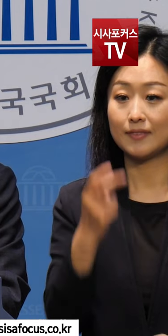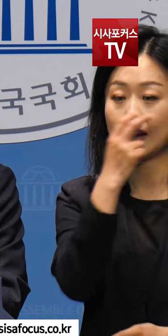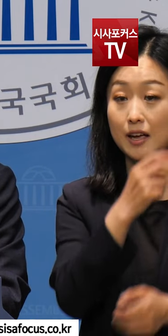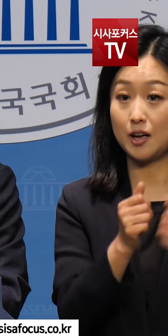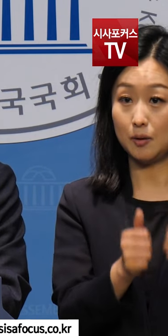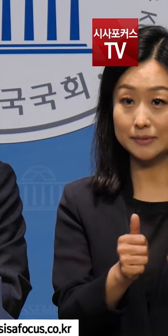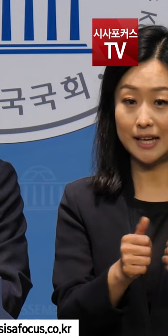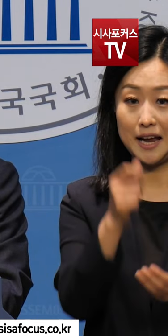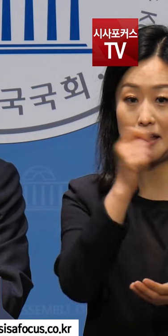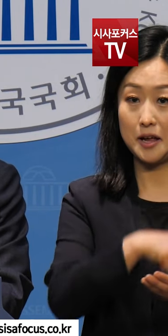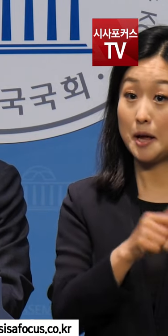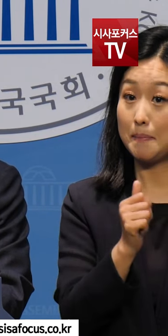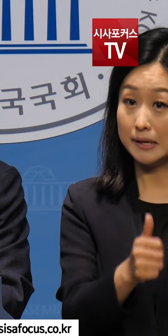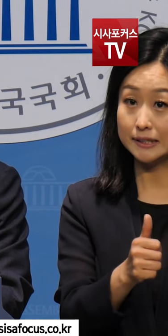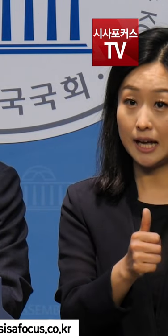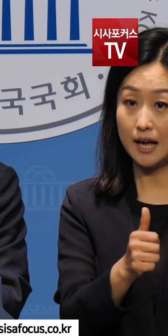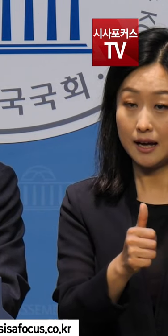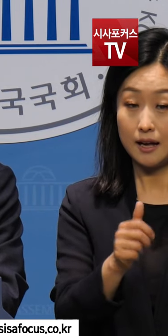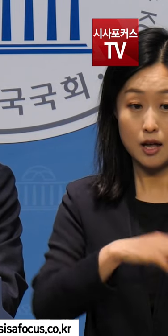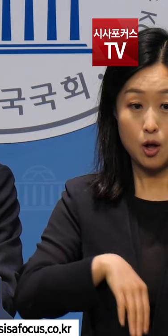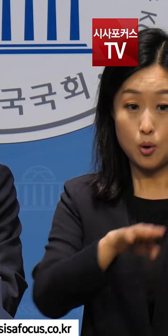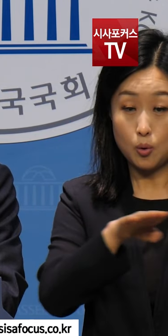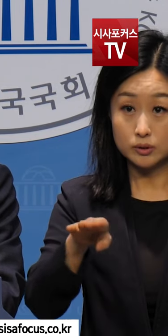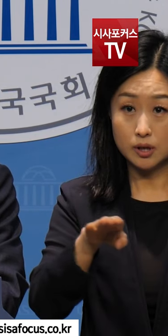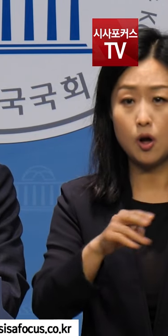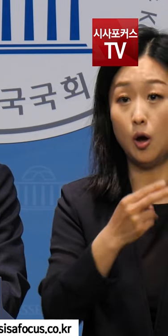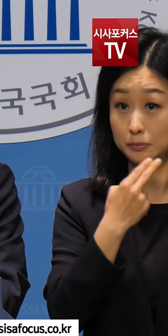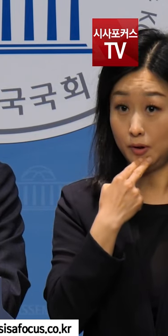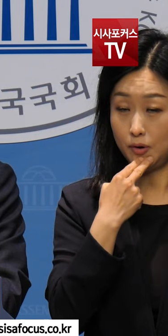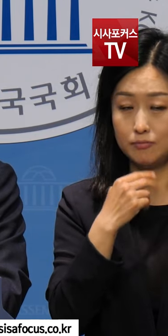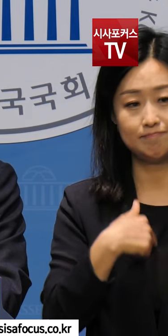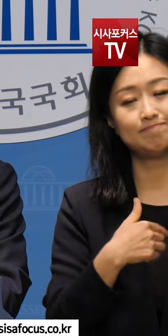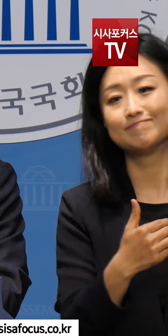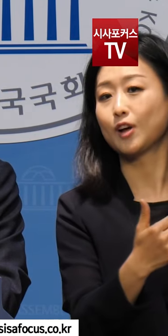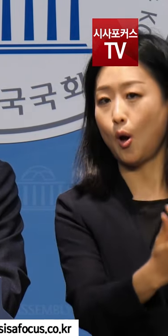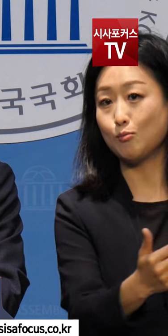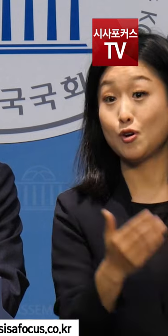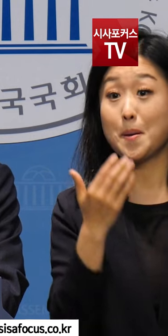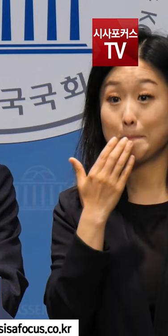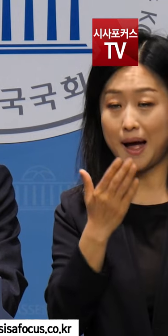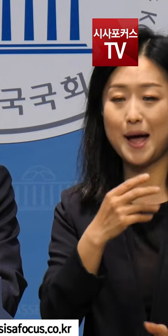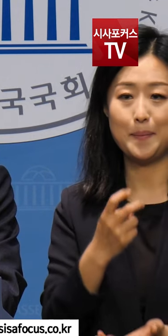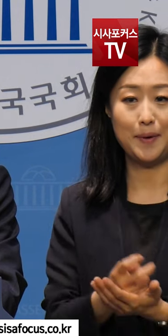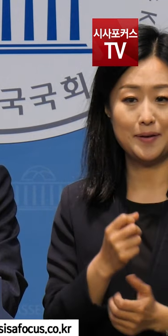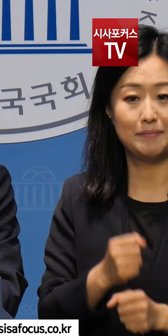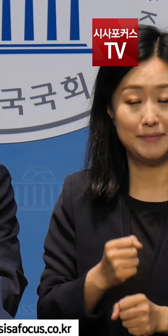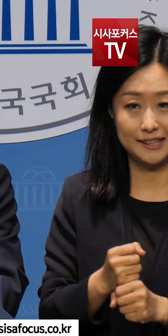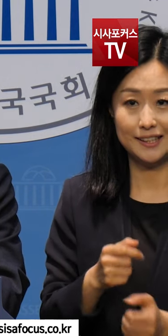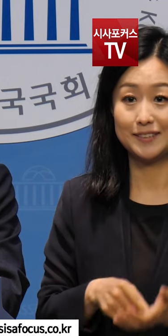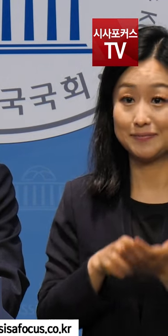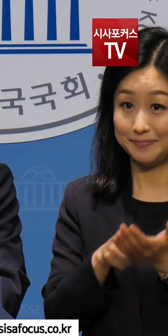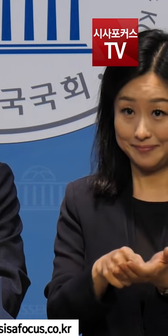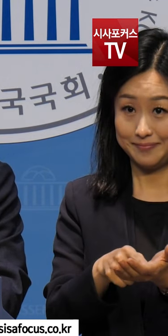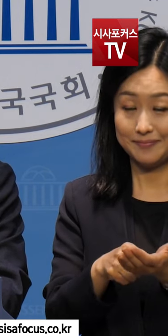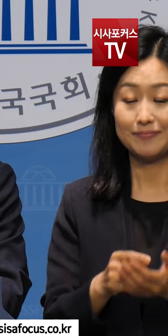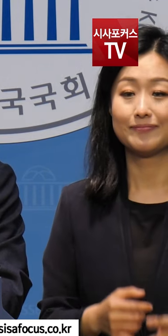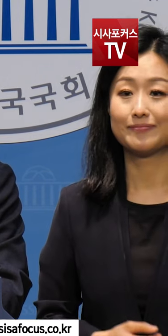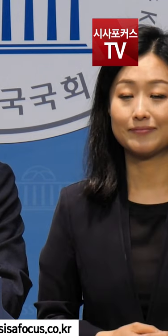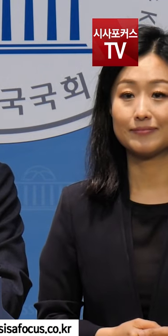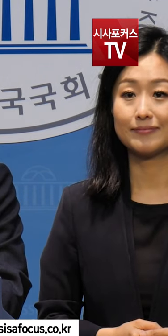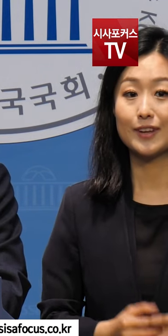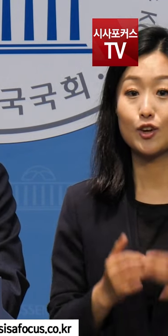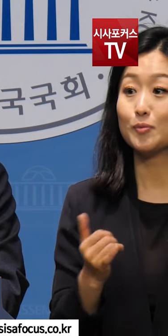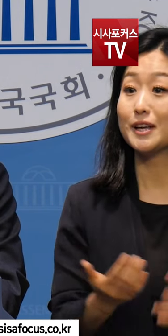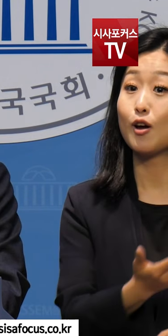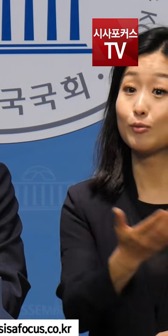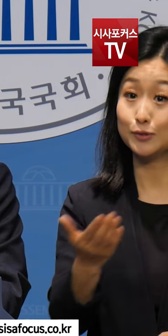검사도 판사도 불공정하면 기피할 수 있도록 하겠습니다. 더불어민주당 국회의원 이성윤입니다.